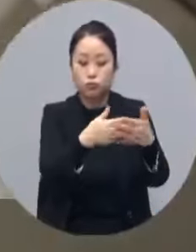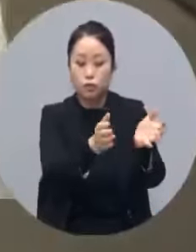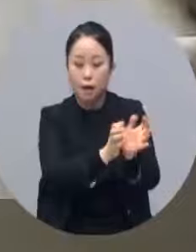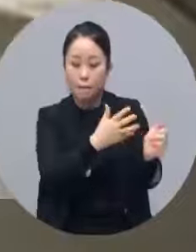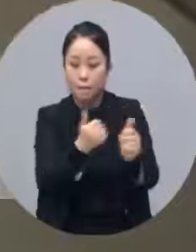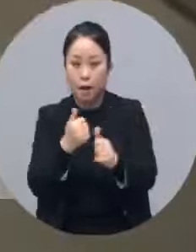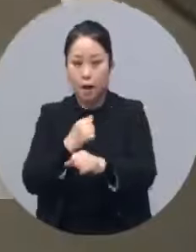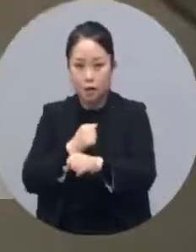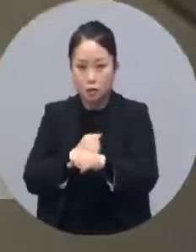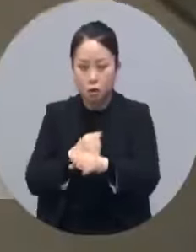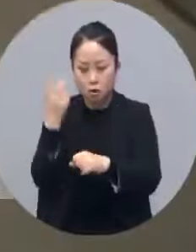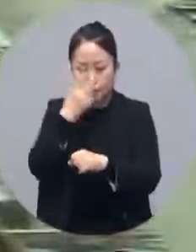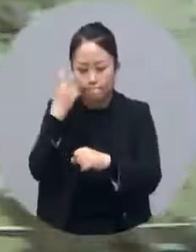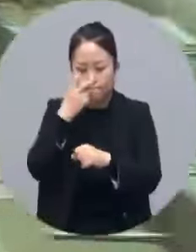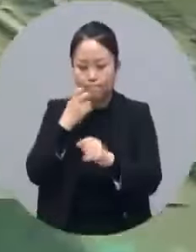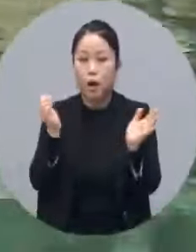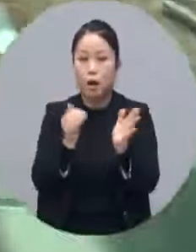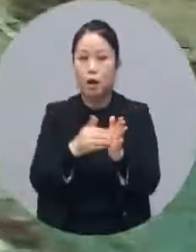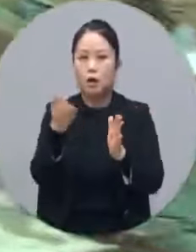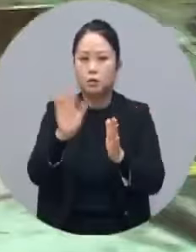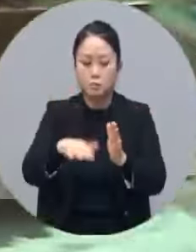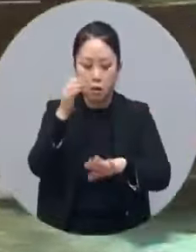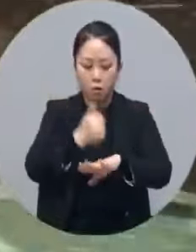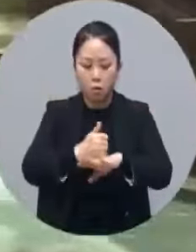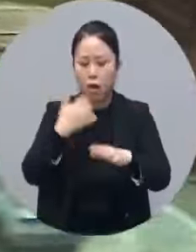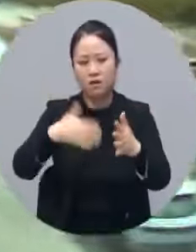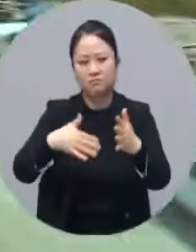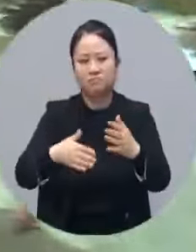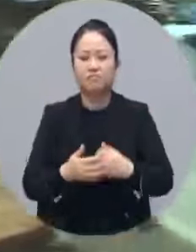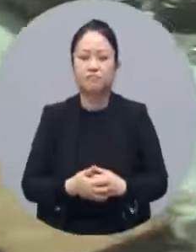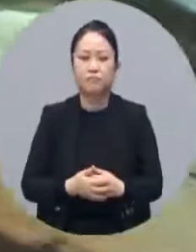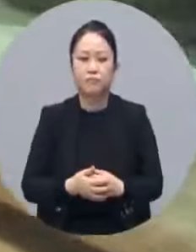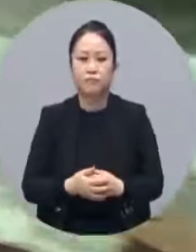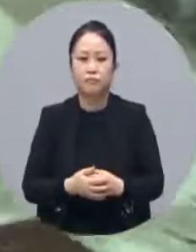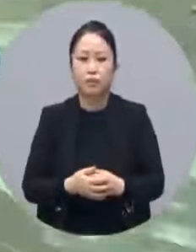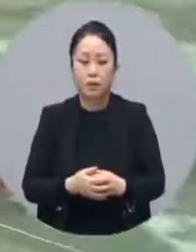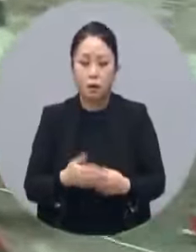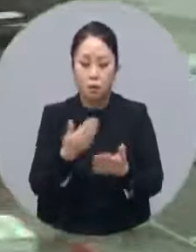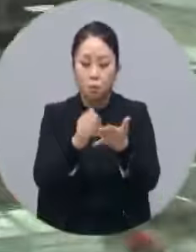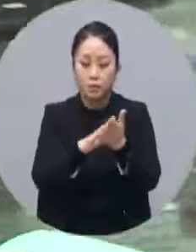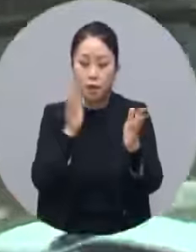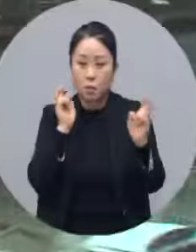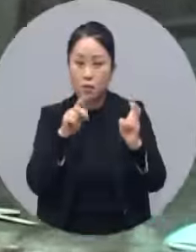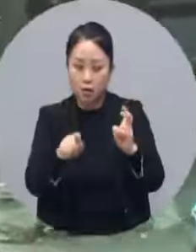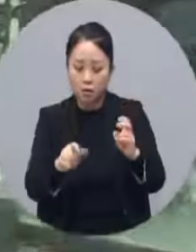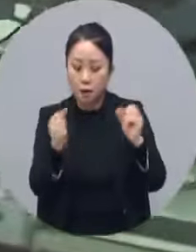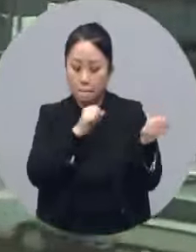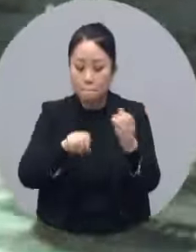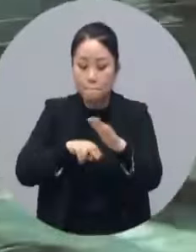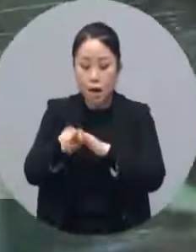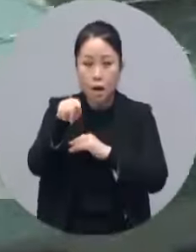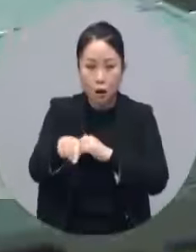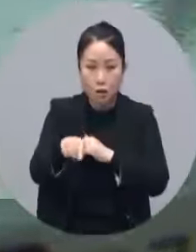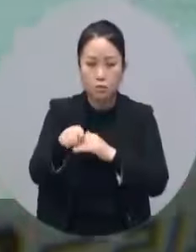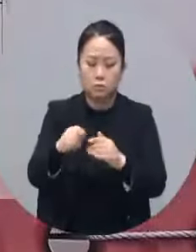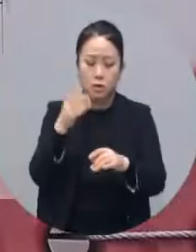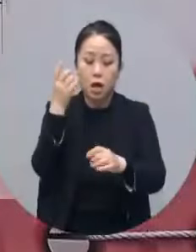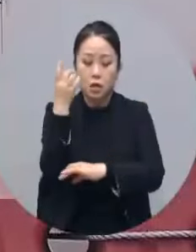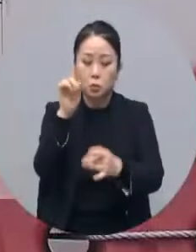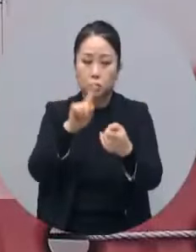가능 여부를 검증했다 뚜렷한 결론을 내지 못했습니다 시공사는 피난 통로를 기존대로 짓지 않는